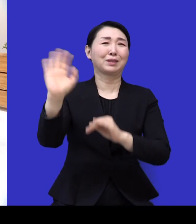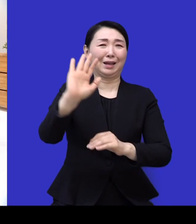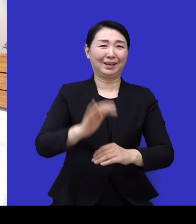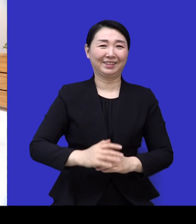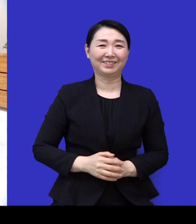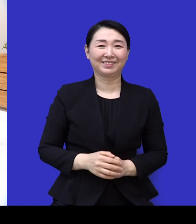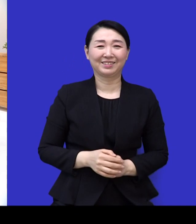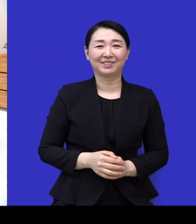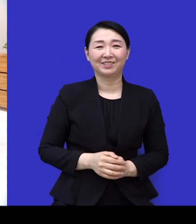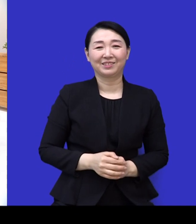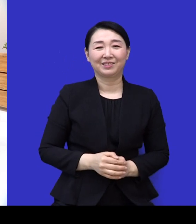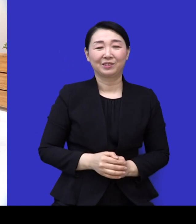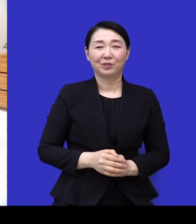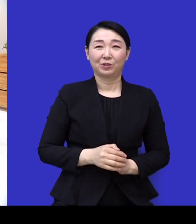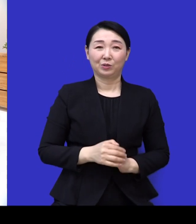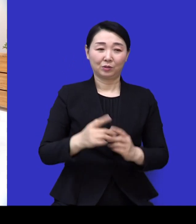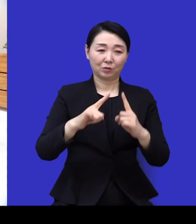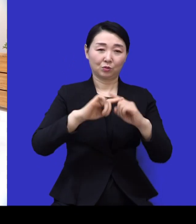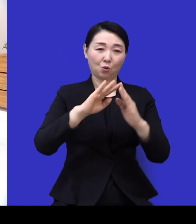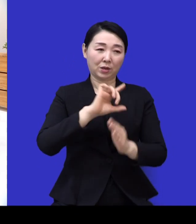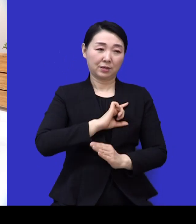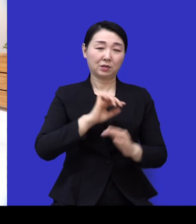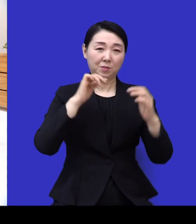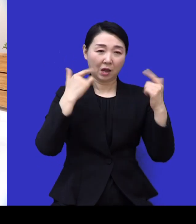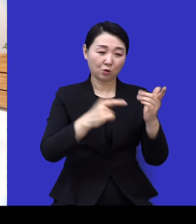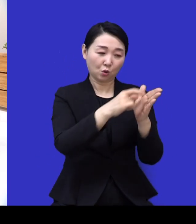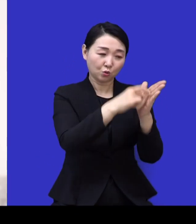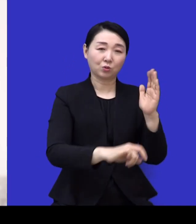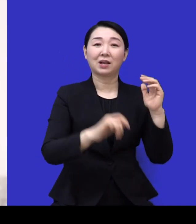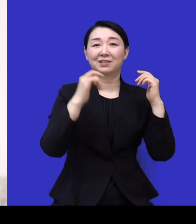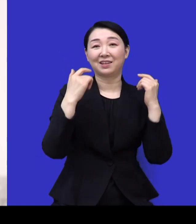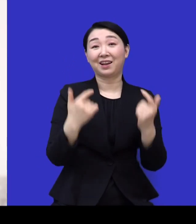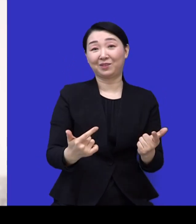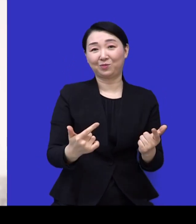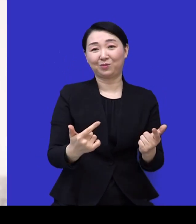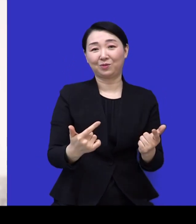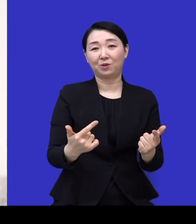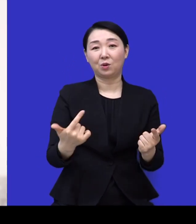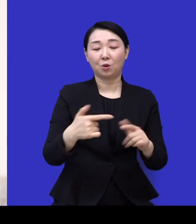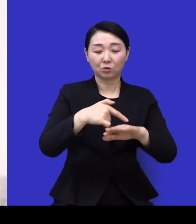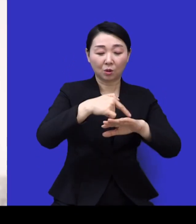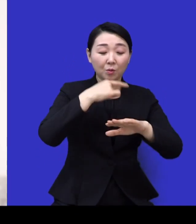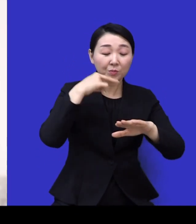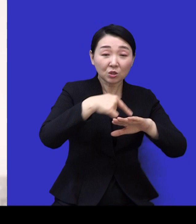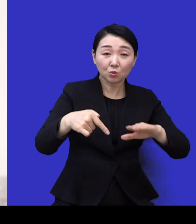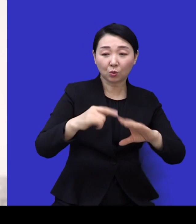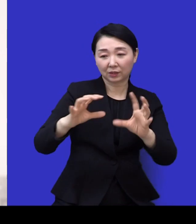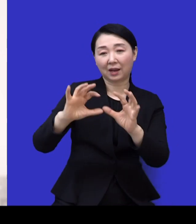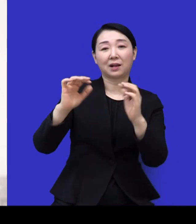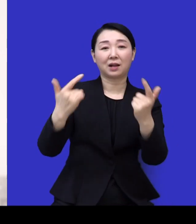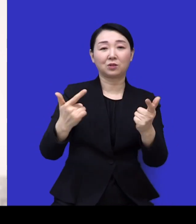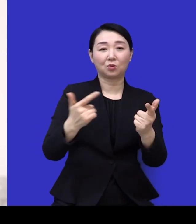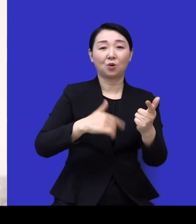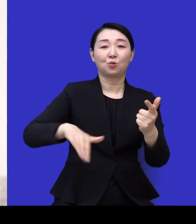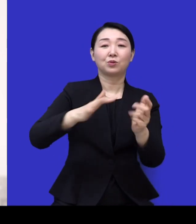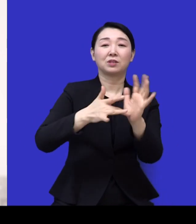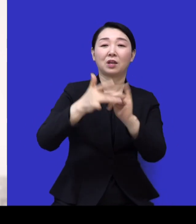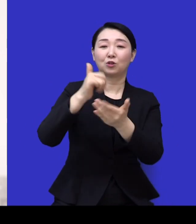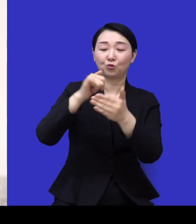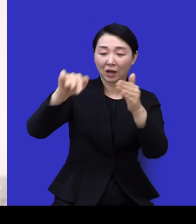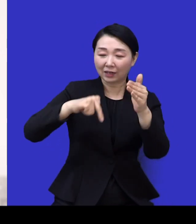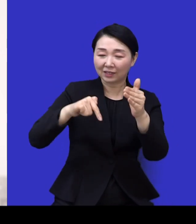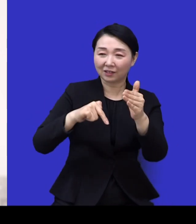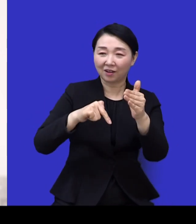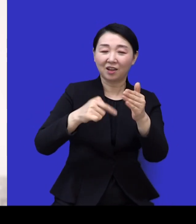근데 교회 이름이 아니라 교단이 아니라 어떤 민족이나 나라가 아니라 우리는 예수 아래서 한